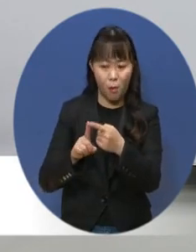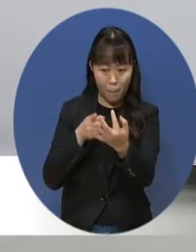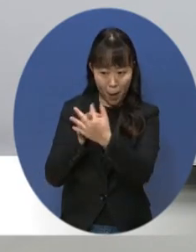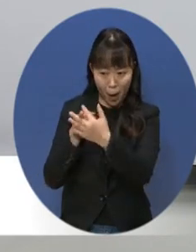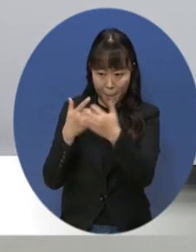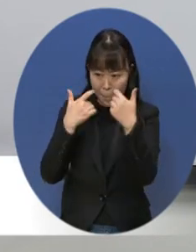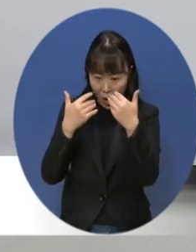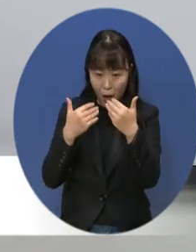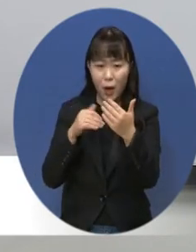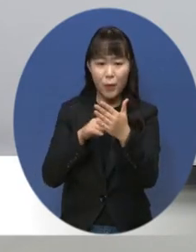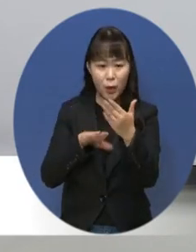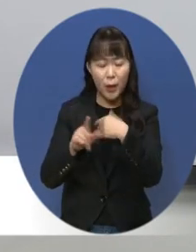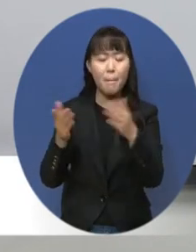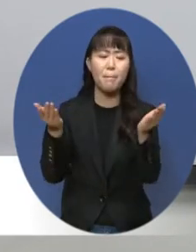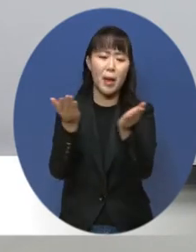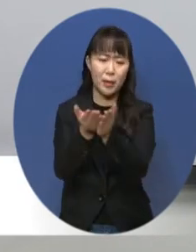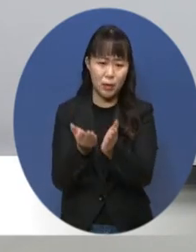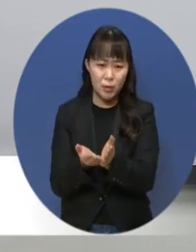그에 맞춰서